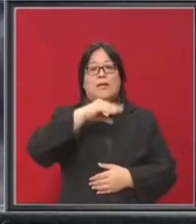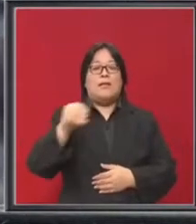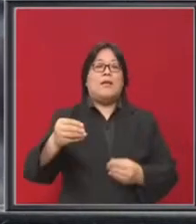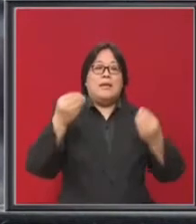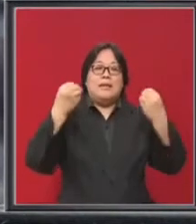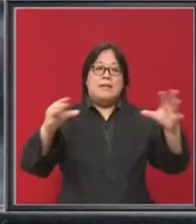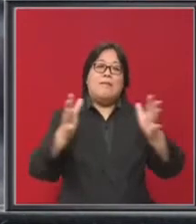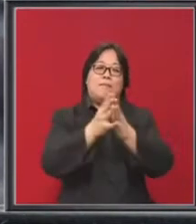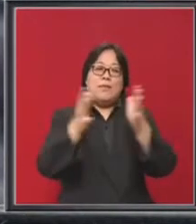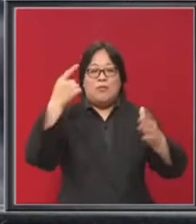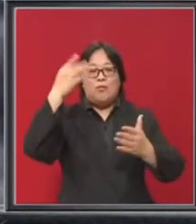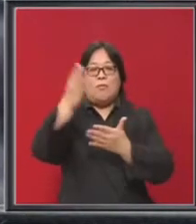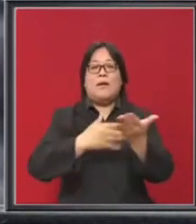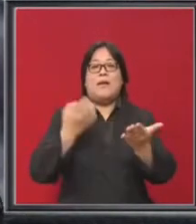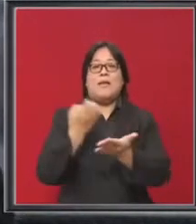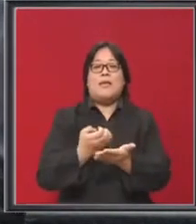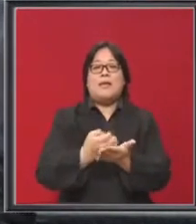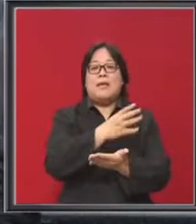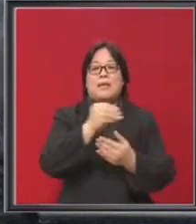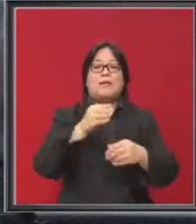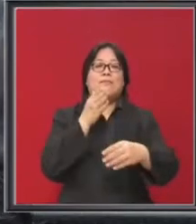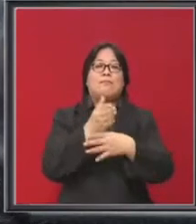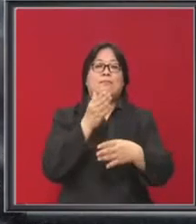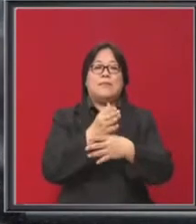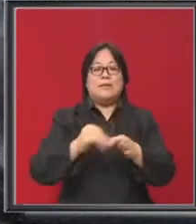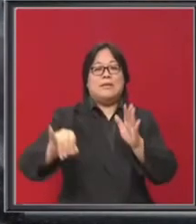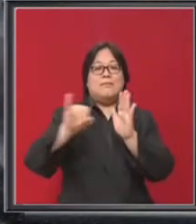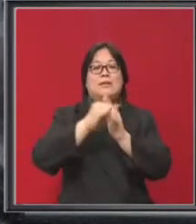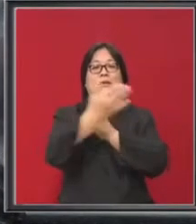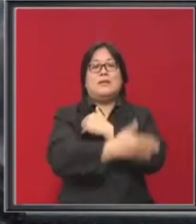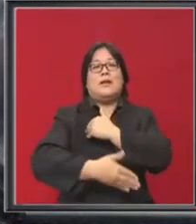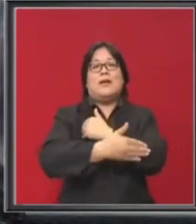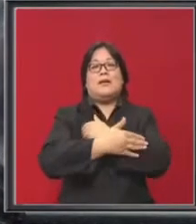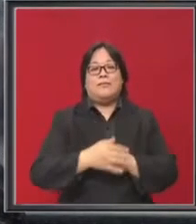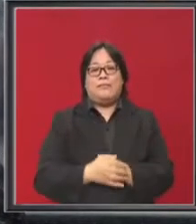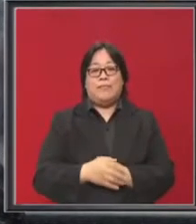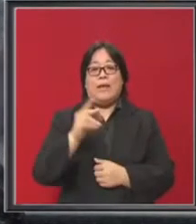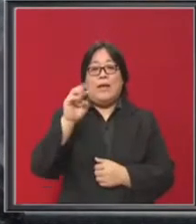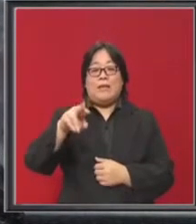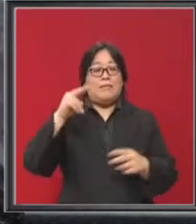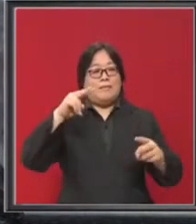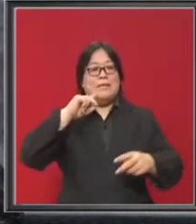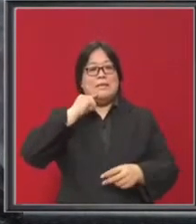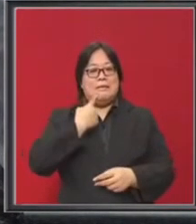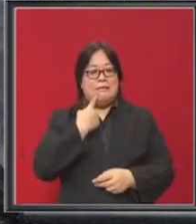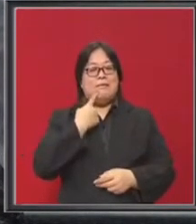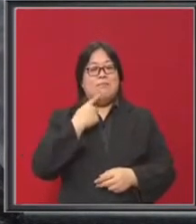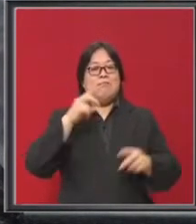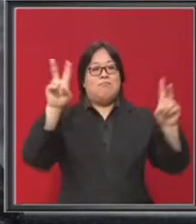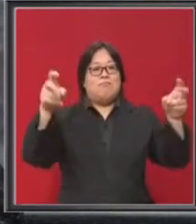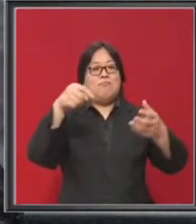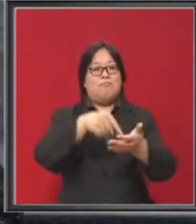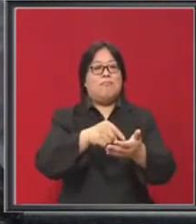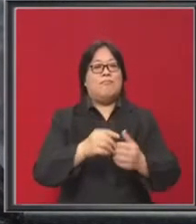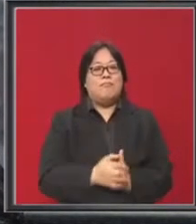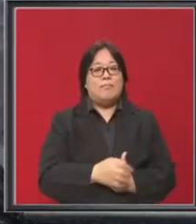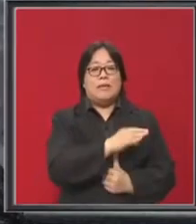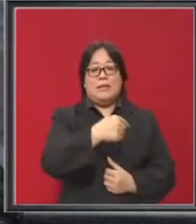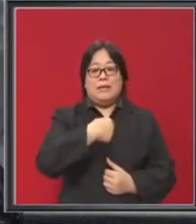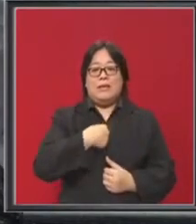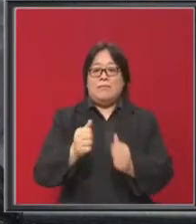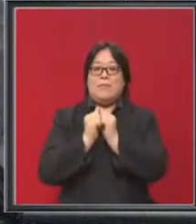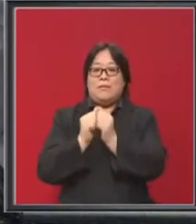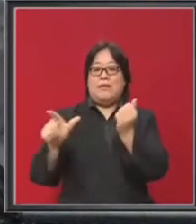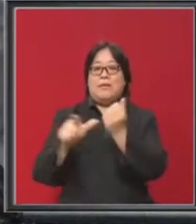kepada sektor ekonomi dan turut menjelaskan MS negara rasa memandang si resensi dan pencemaran ini dan